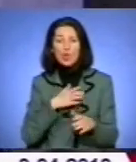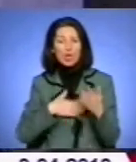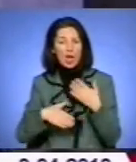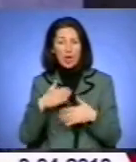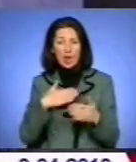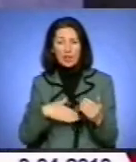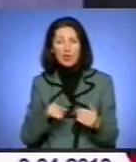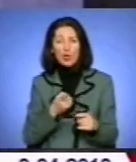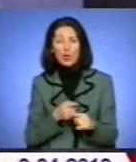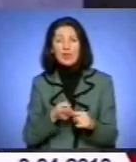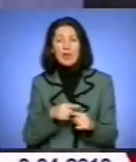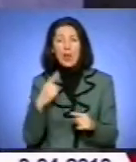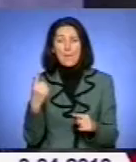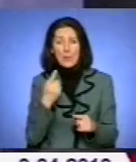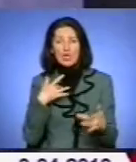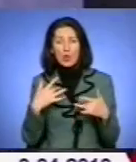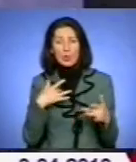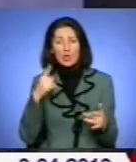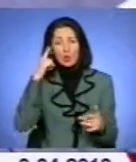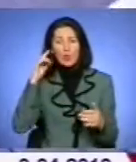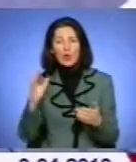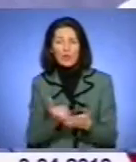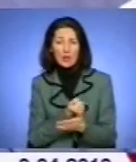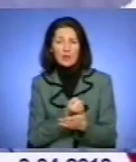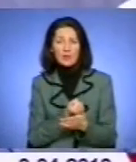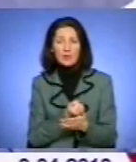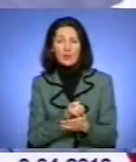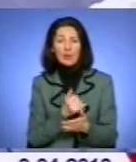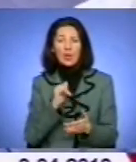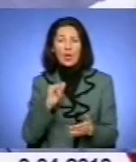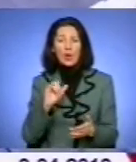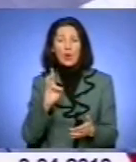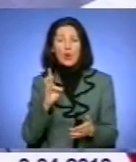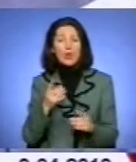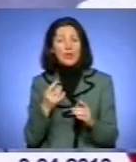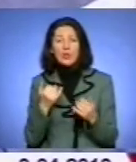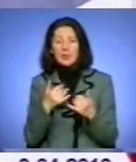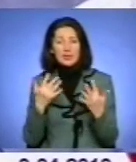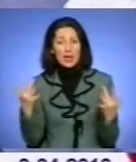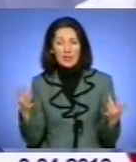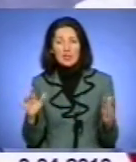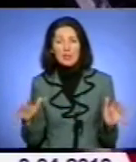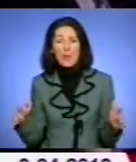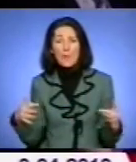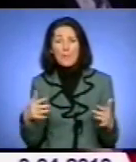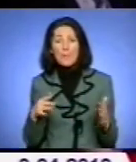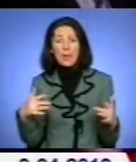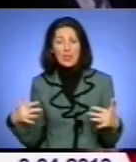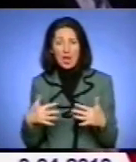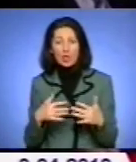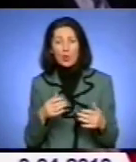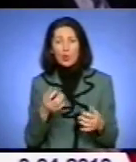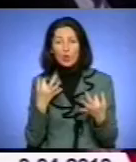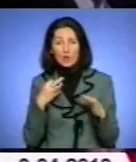щоб оцей перший концерт нам, я думаю, що вдався. Універсальність баяна та акордеона дозволяє виконувати